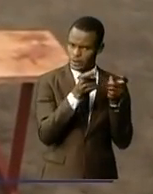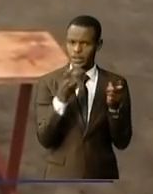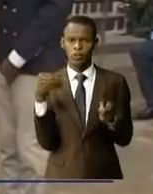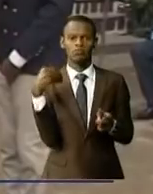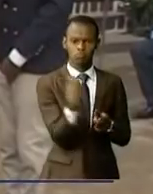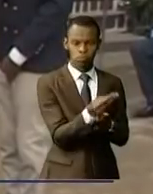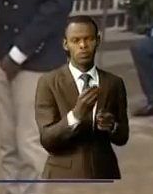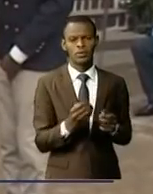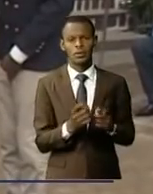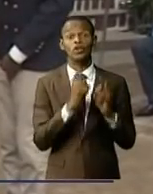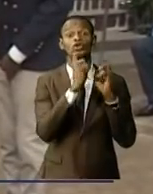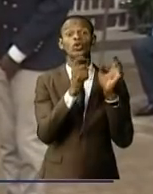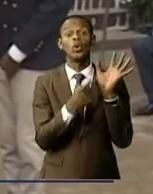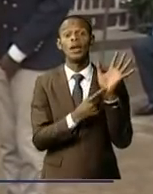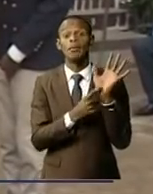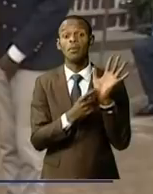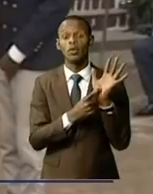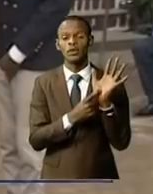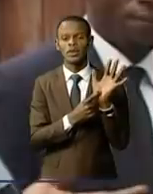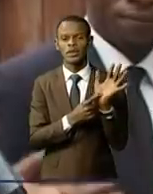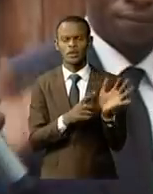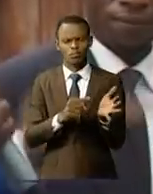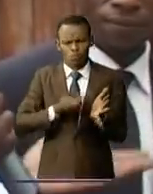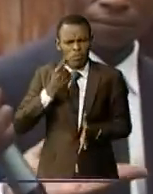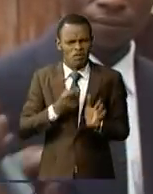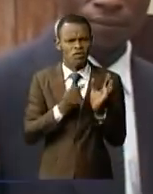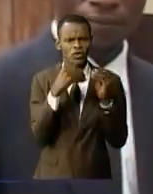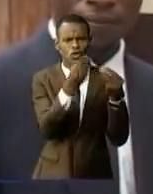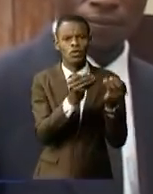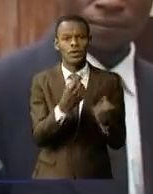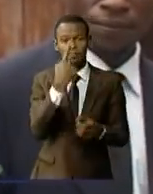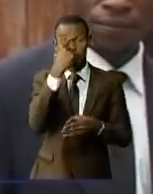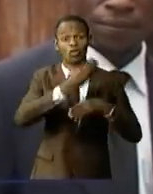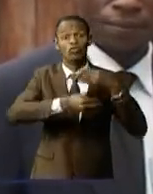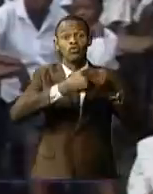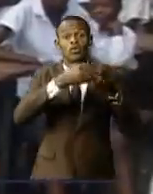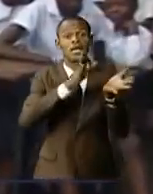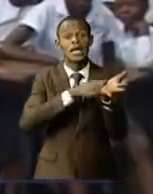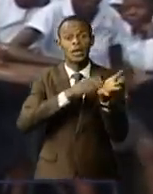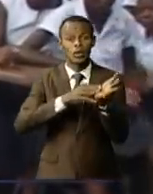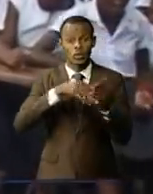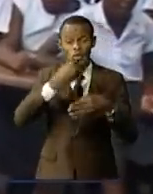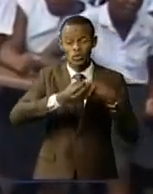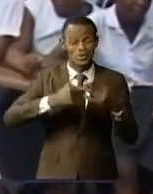apporte cette contribution pour la première fois aux élèves de cette école construite depuis